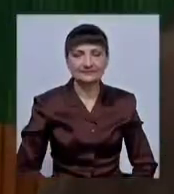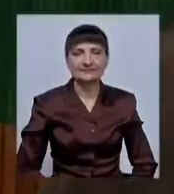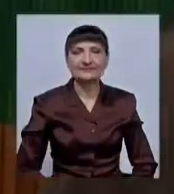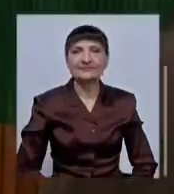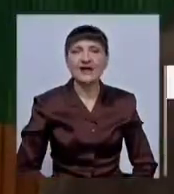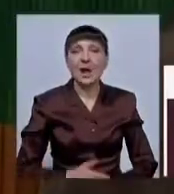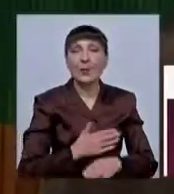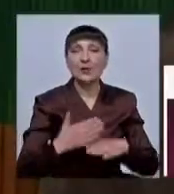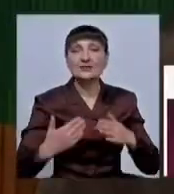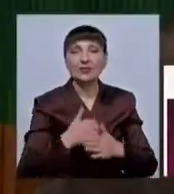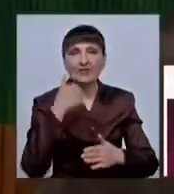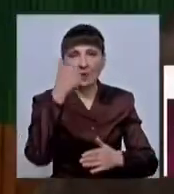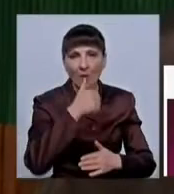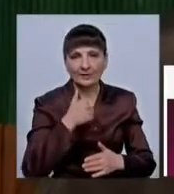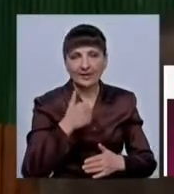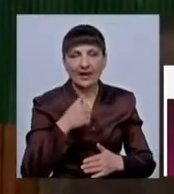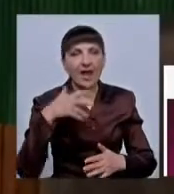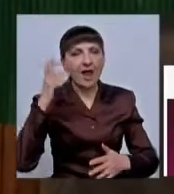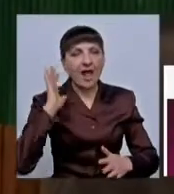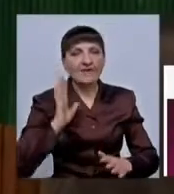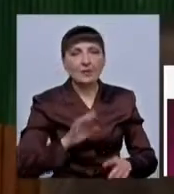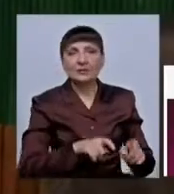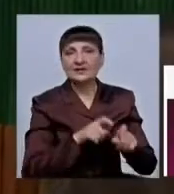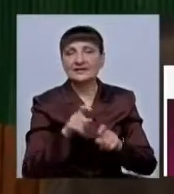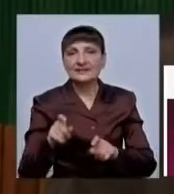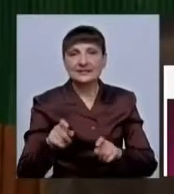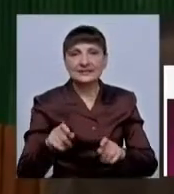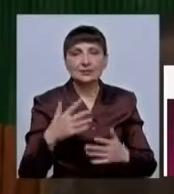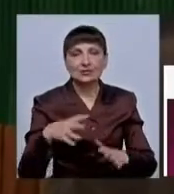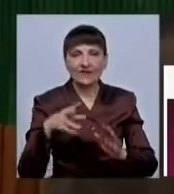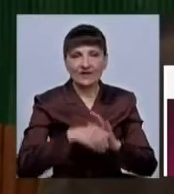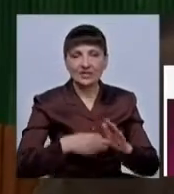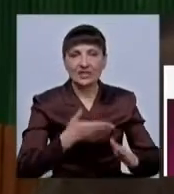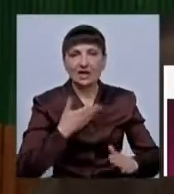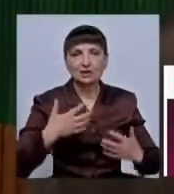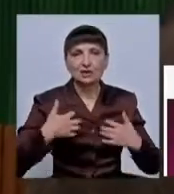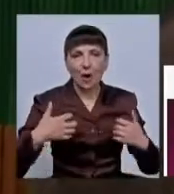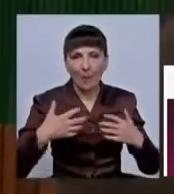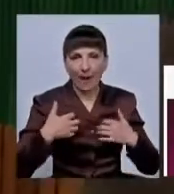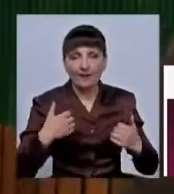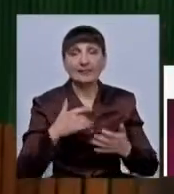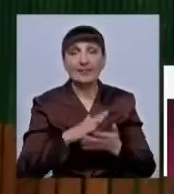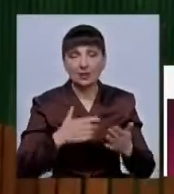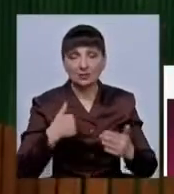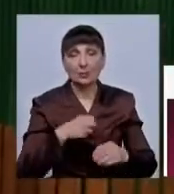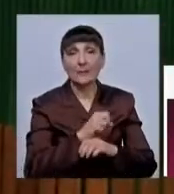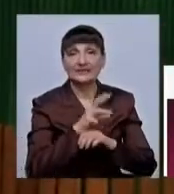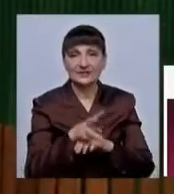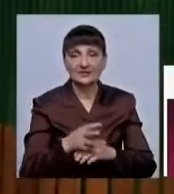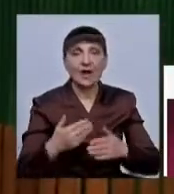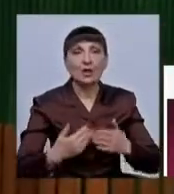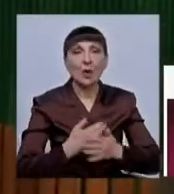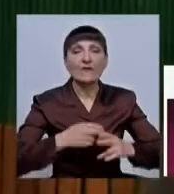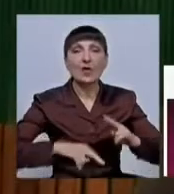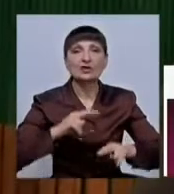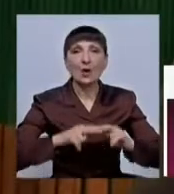После Нового года лев переведет баланс зоопарка, дальнейшее обеспечивает зоопарк. Новое